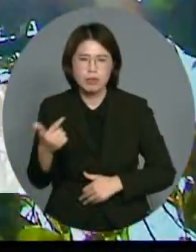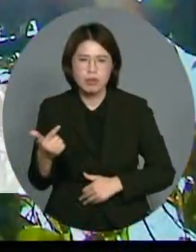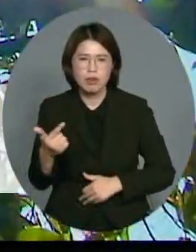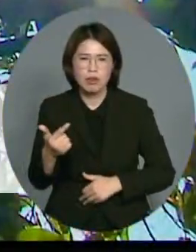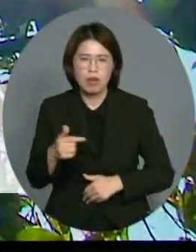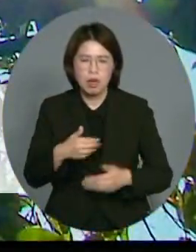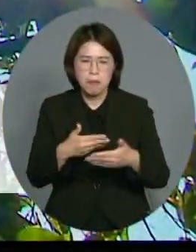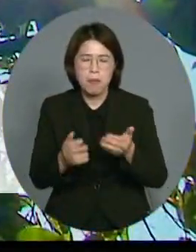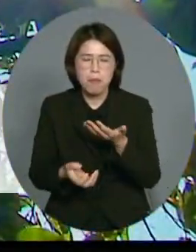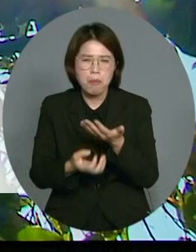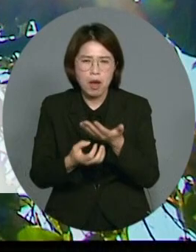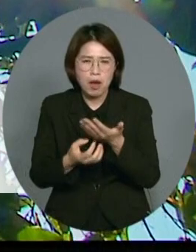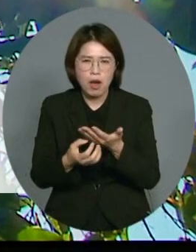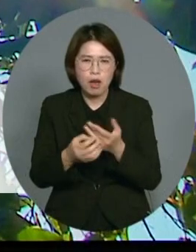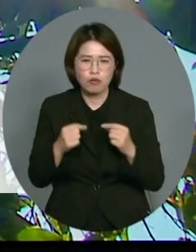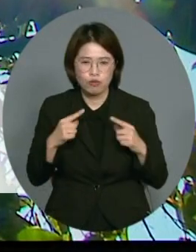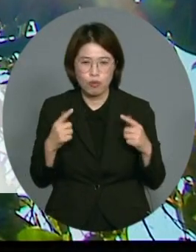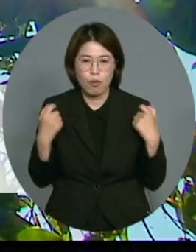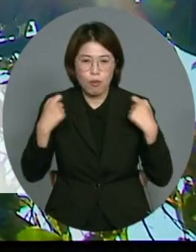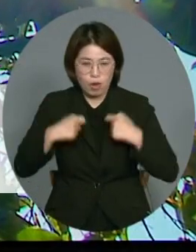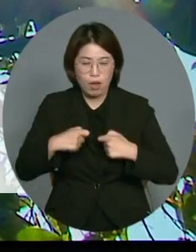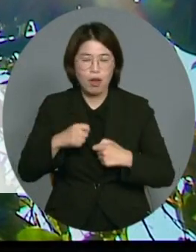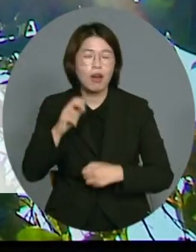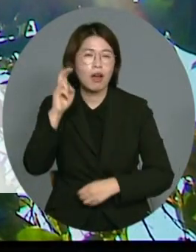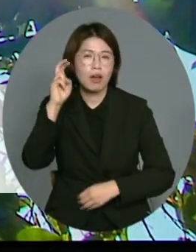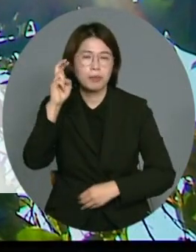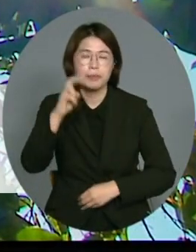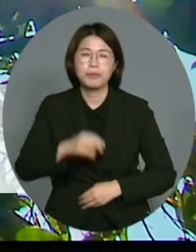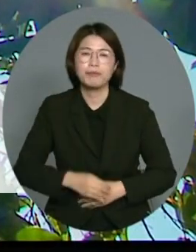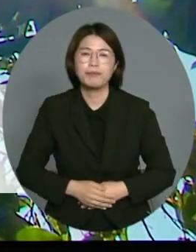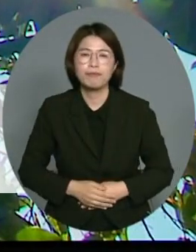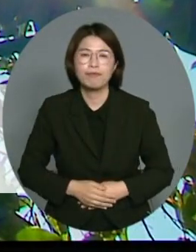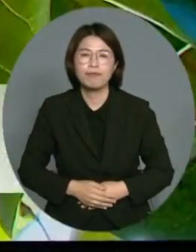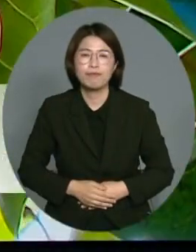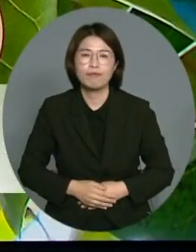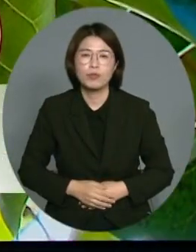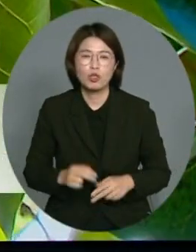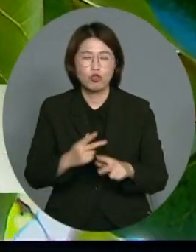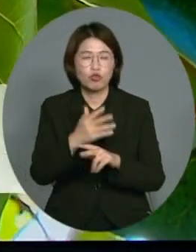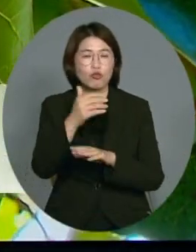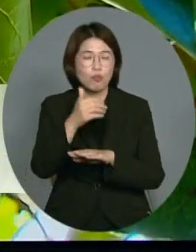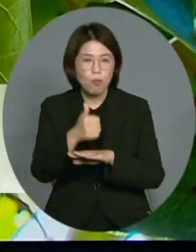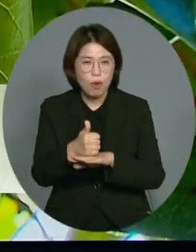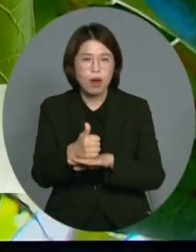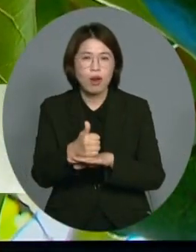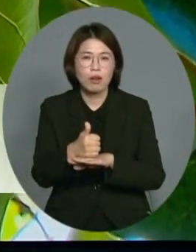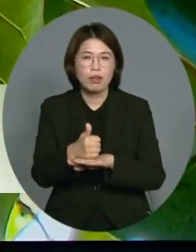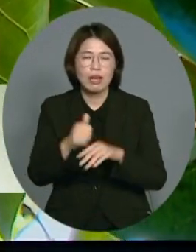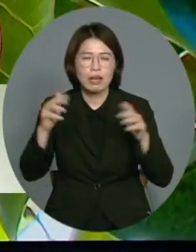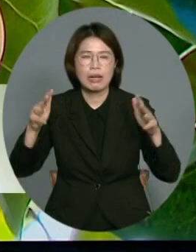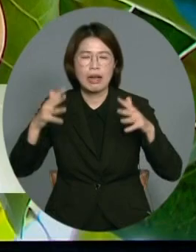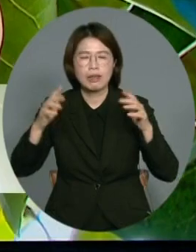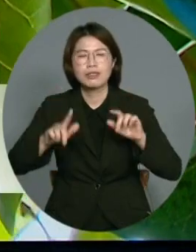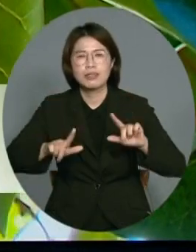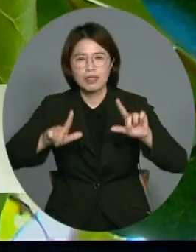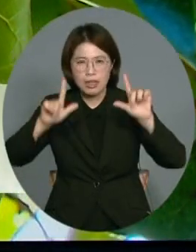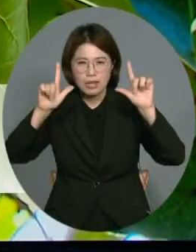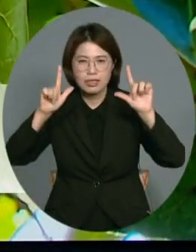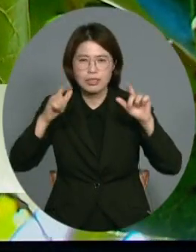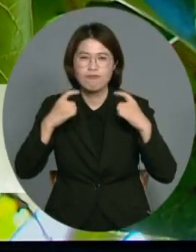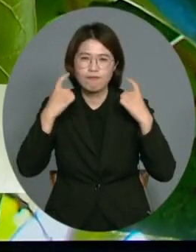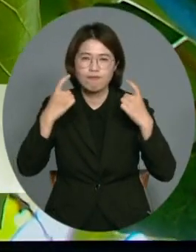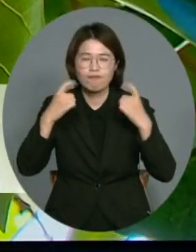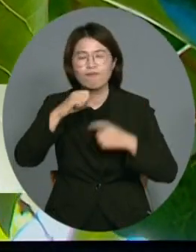난방을 하고 두꺼운 옷을 꺼내신 분들도 많으실 텐데요. 다가오는 주말은 완연한 가을 날씨를 보이면서 나들이